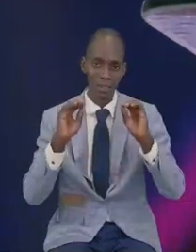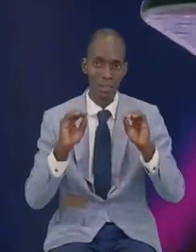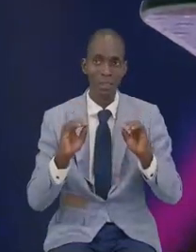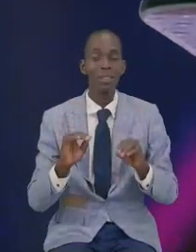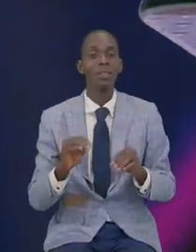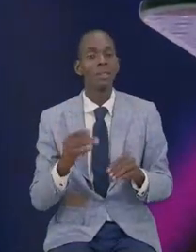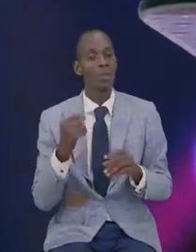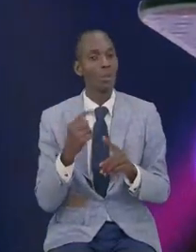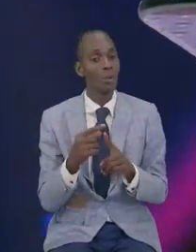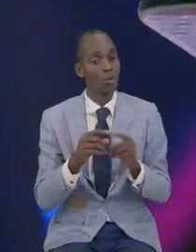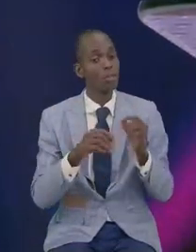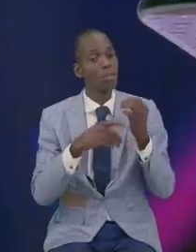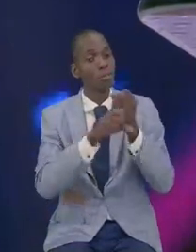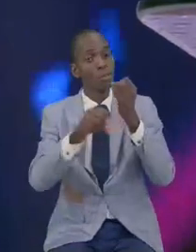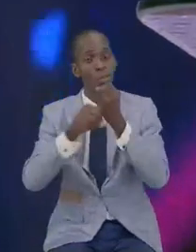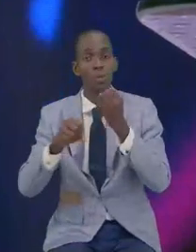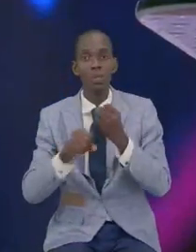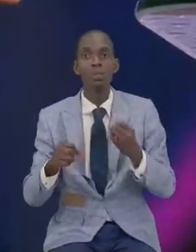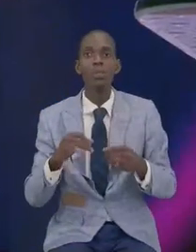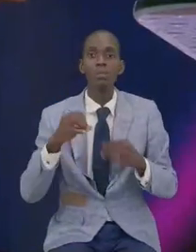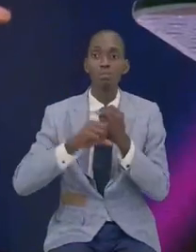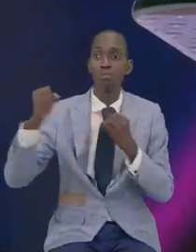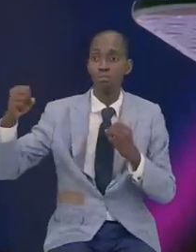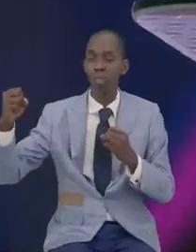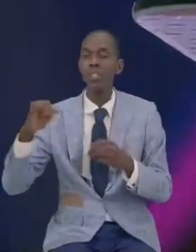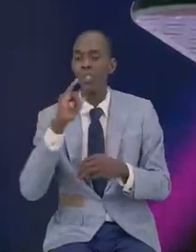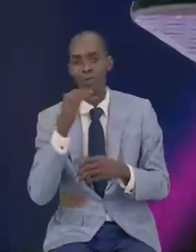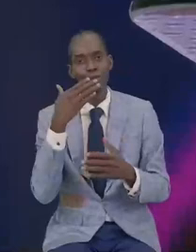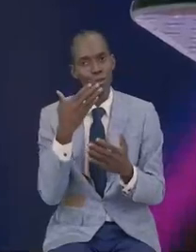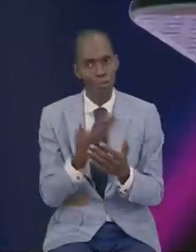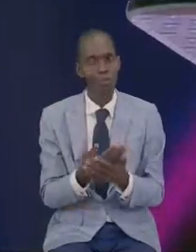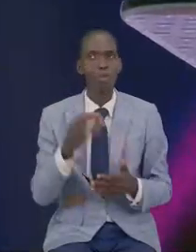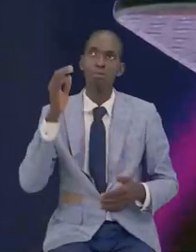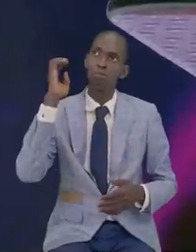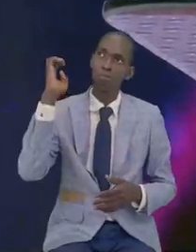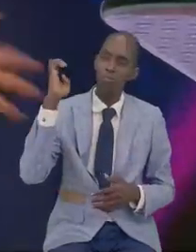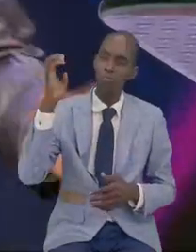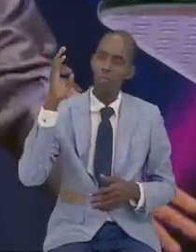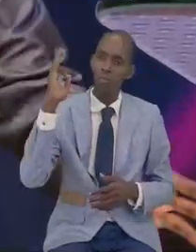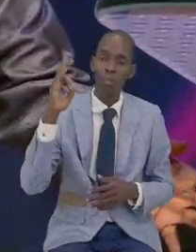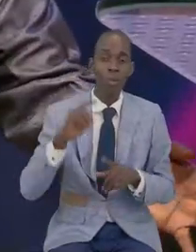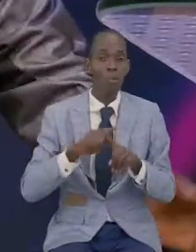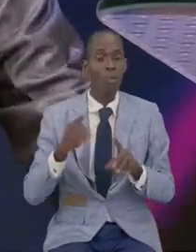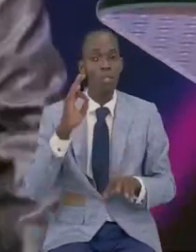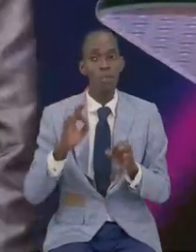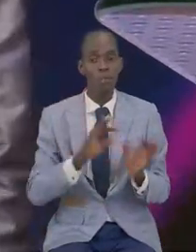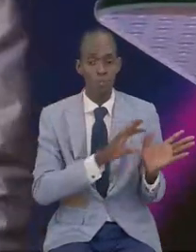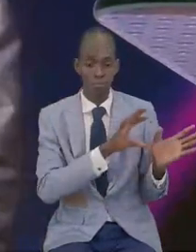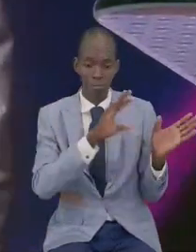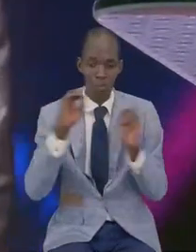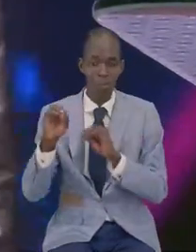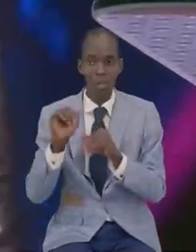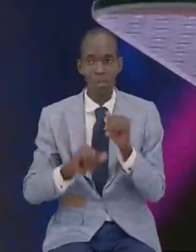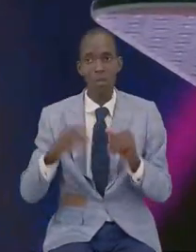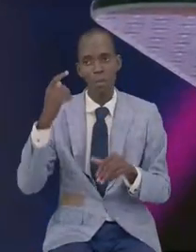organisateur de Disséqué. La croisade est bonne. L'évangélisation est bonne. Mais quand l'attention de tout le monde, c'est